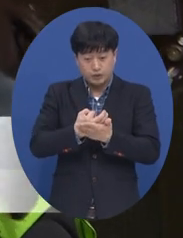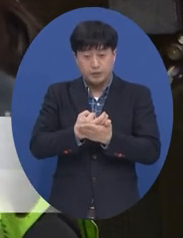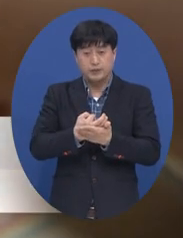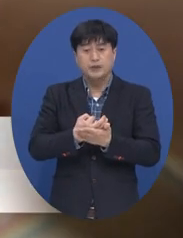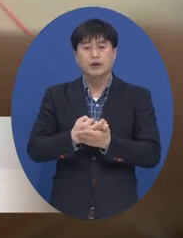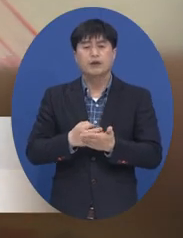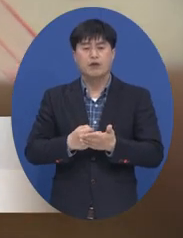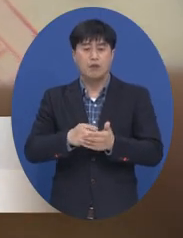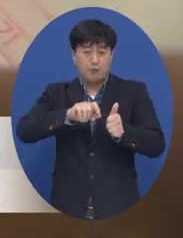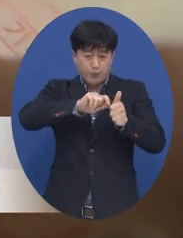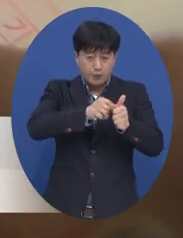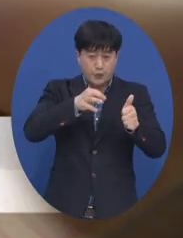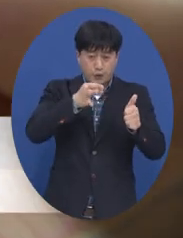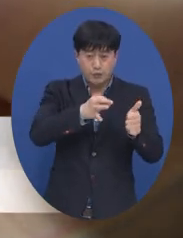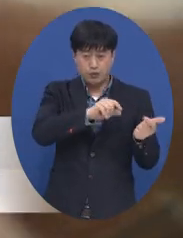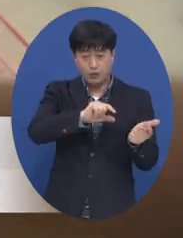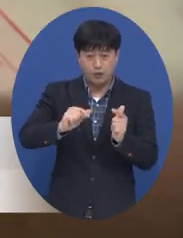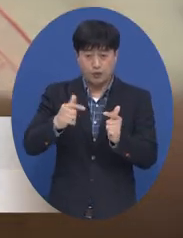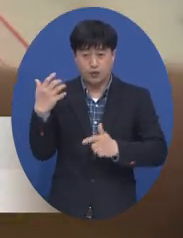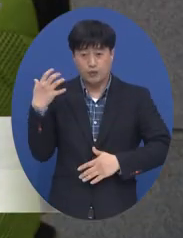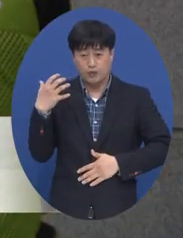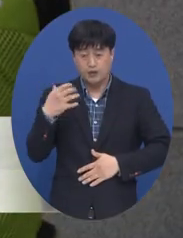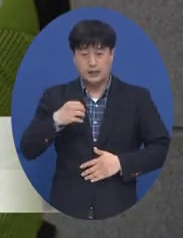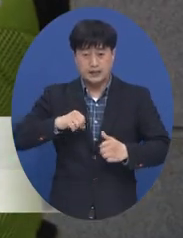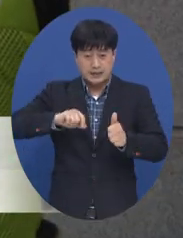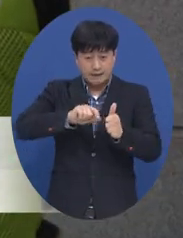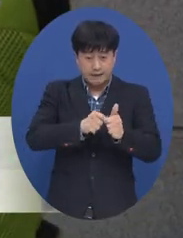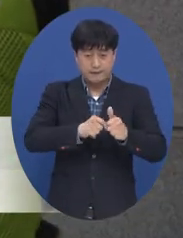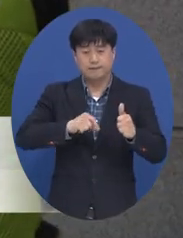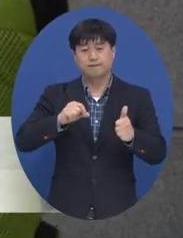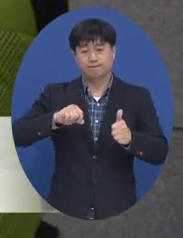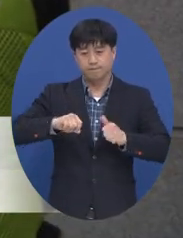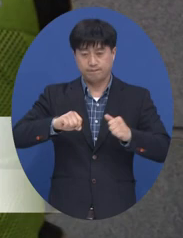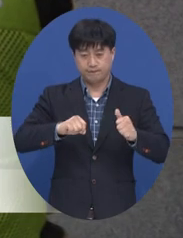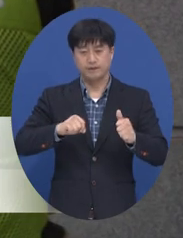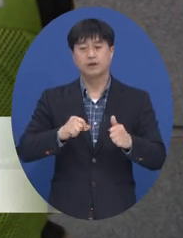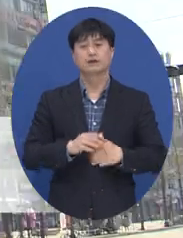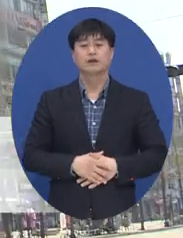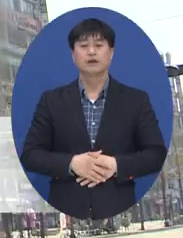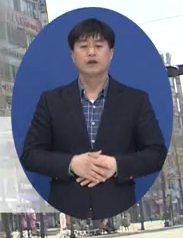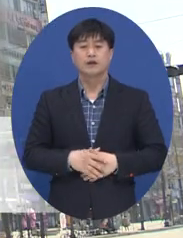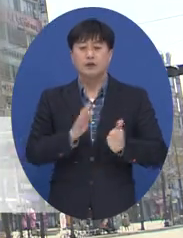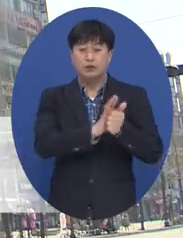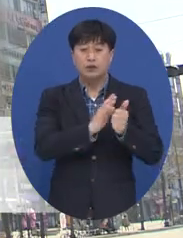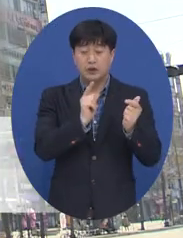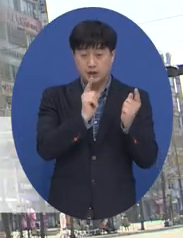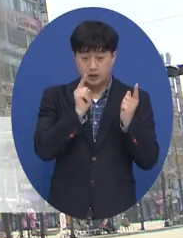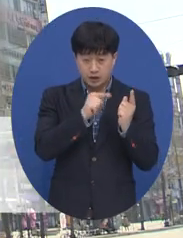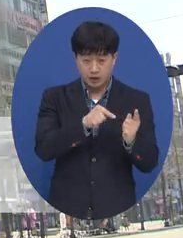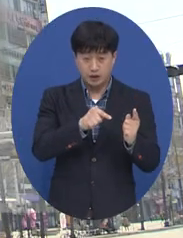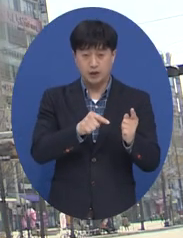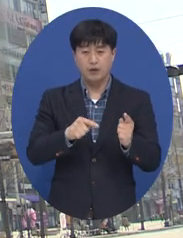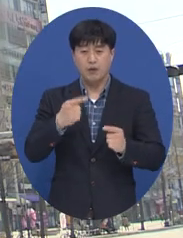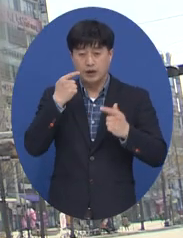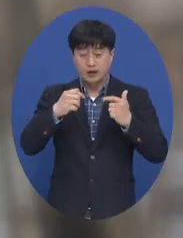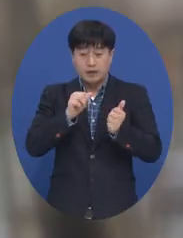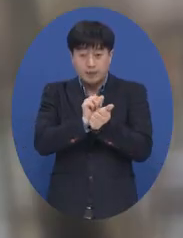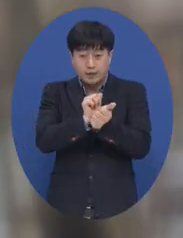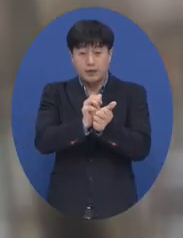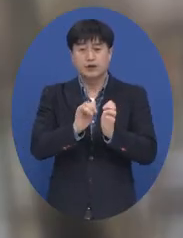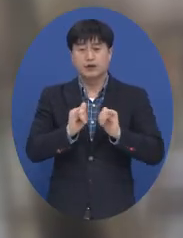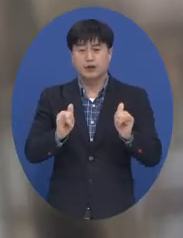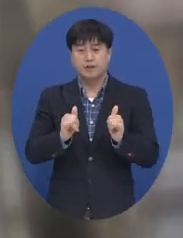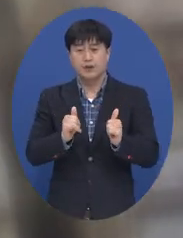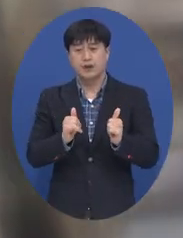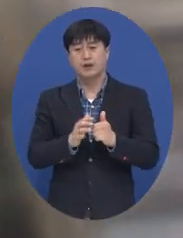것으로 과태료 나 과징금 부담금 및 이행강제금 등을 말합니다 지원대상은 코론 알고 확진 자와